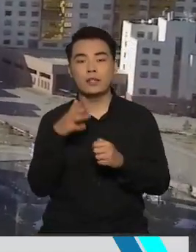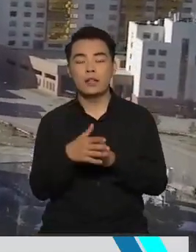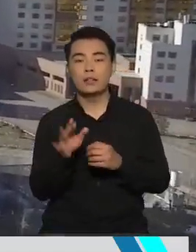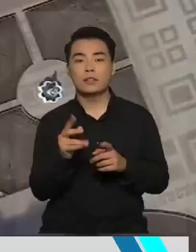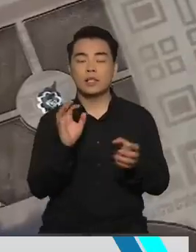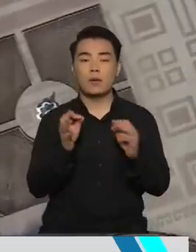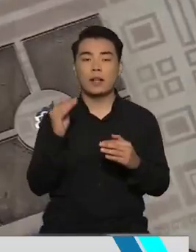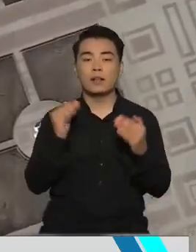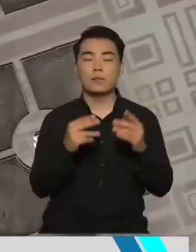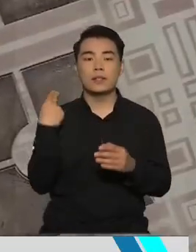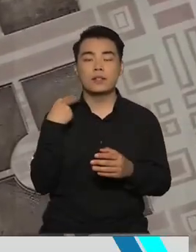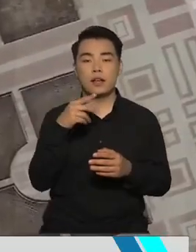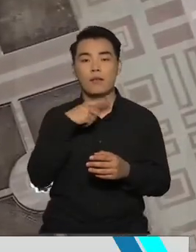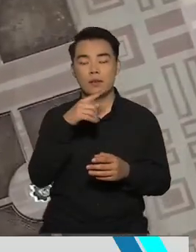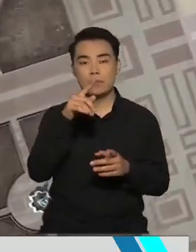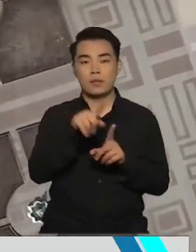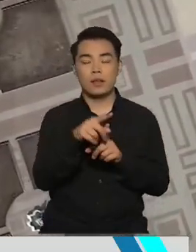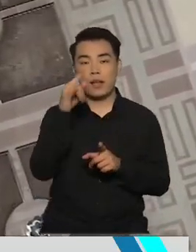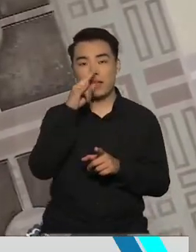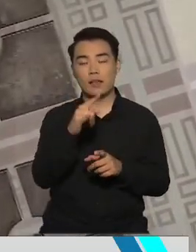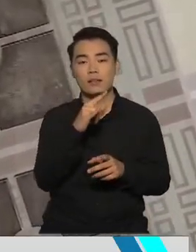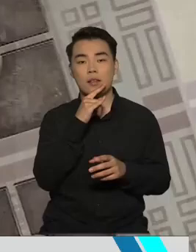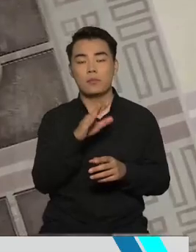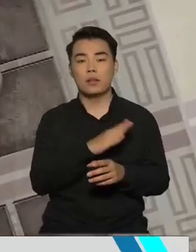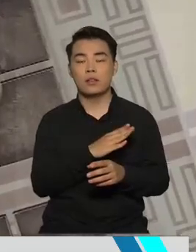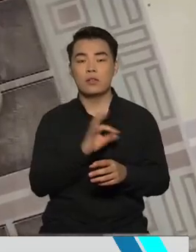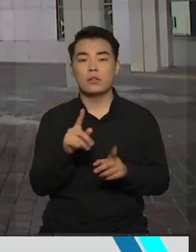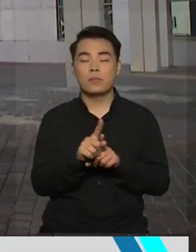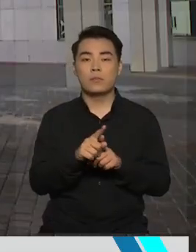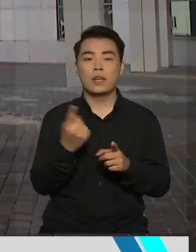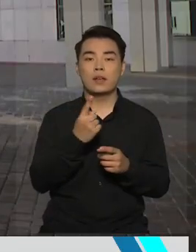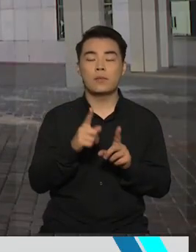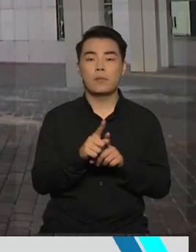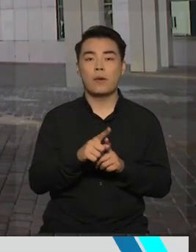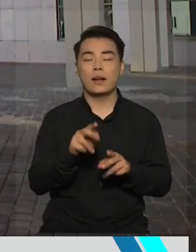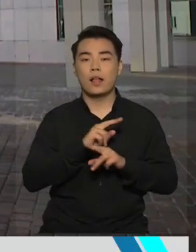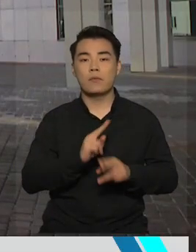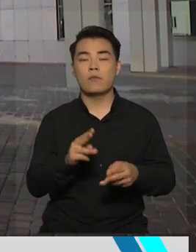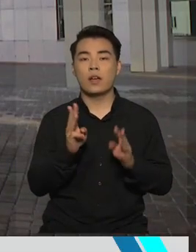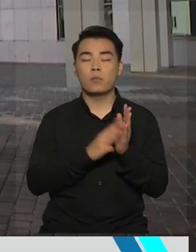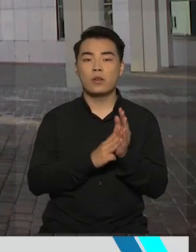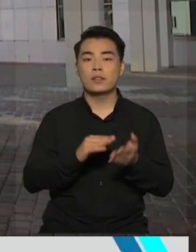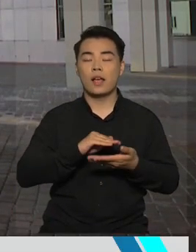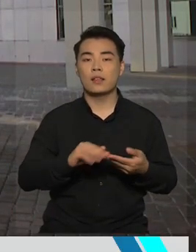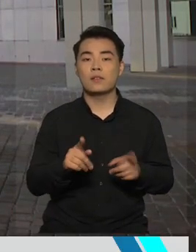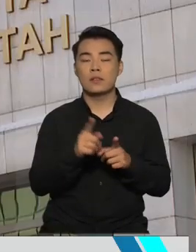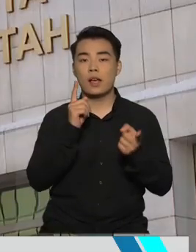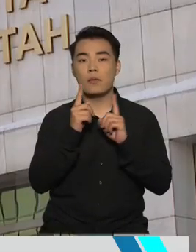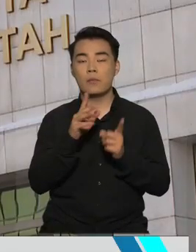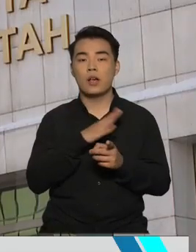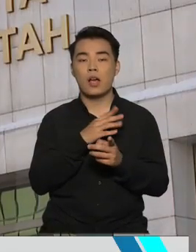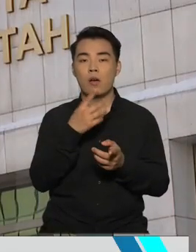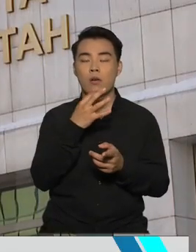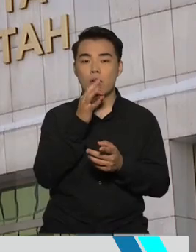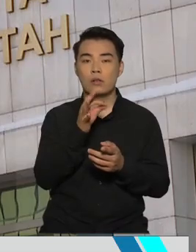стабильной, говорил и президент Казахстана. Накануне, выступая на заседании первой сессии парламента 8-го созыва, Касым-Жомарт Токаев высказался